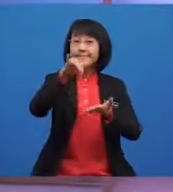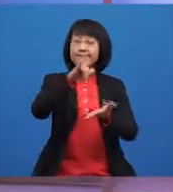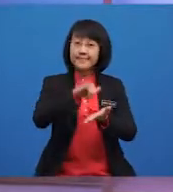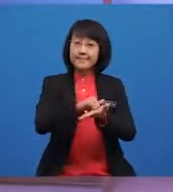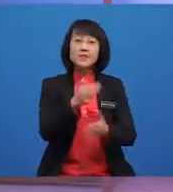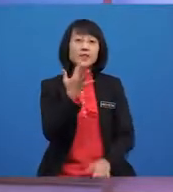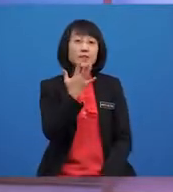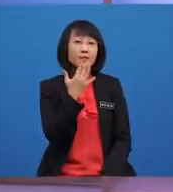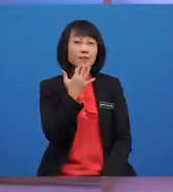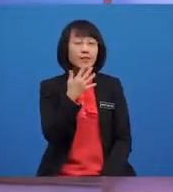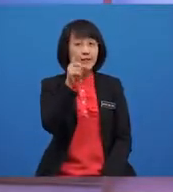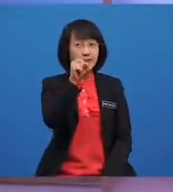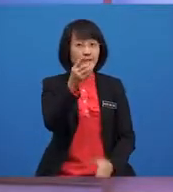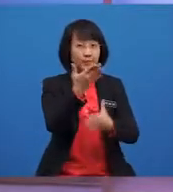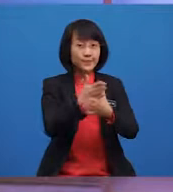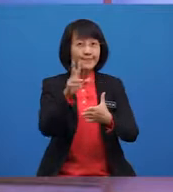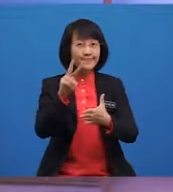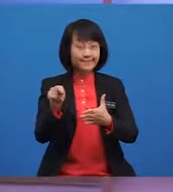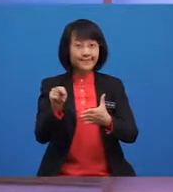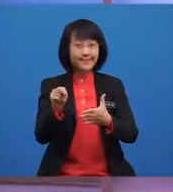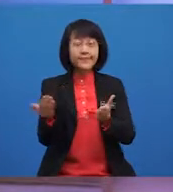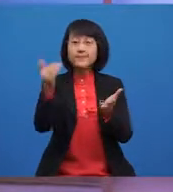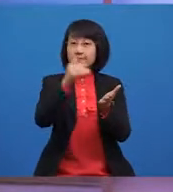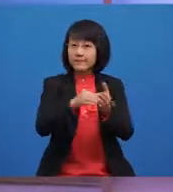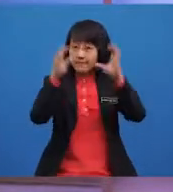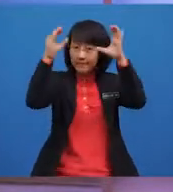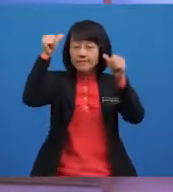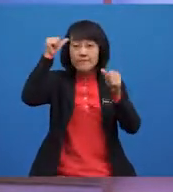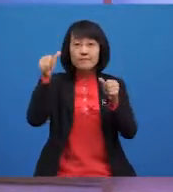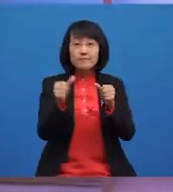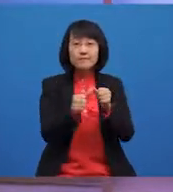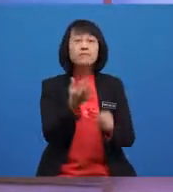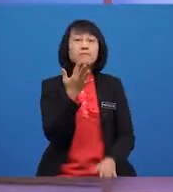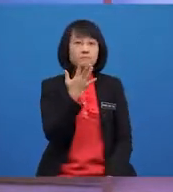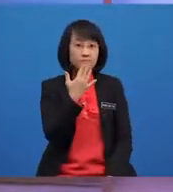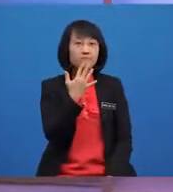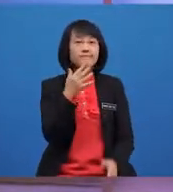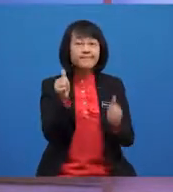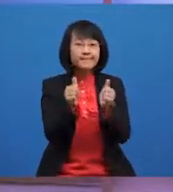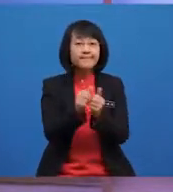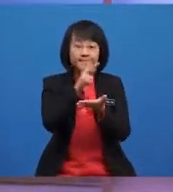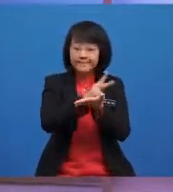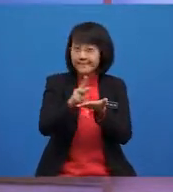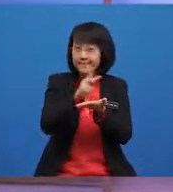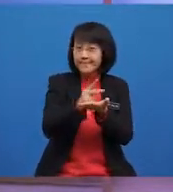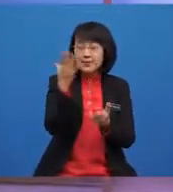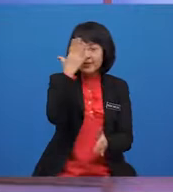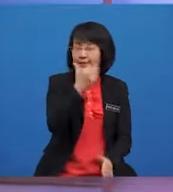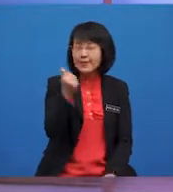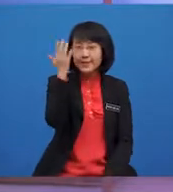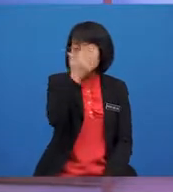Selepas itu, warnakan satu bahagian. Sekali lagi, cikgu ingatkan, warna dengan kemas